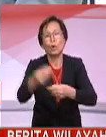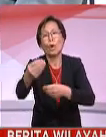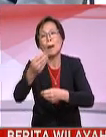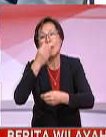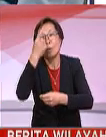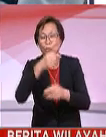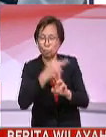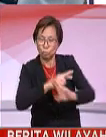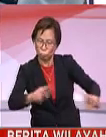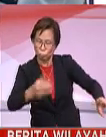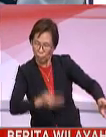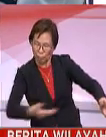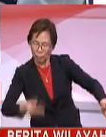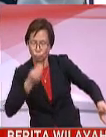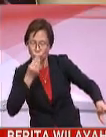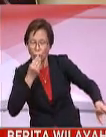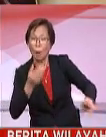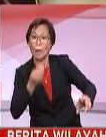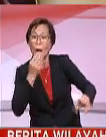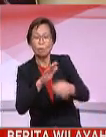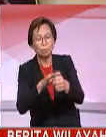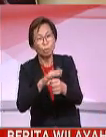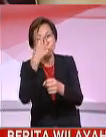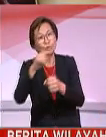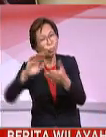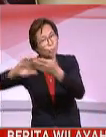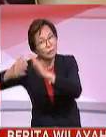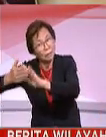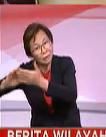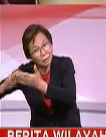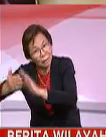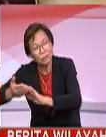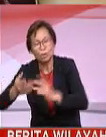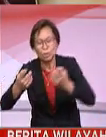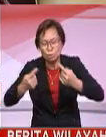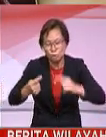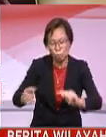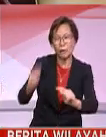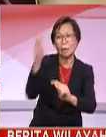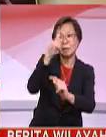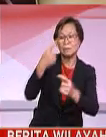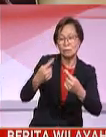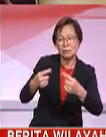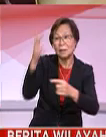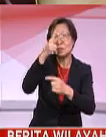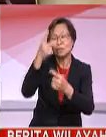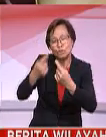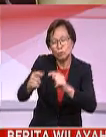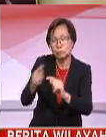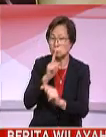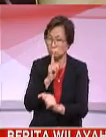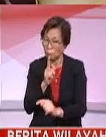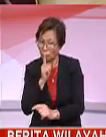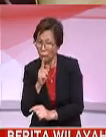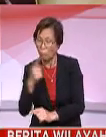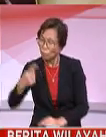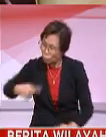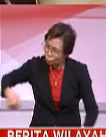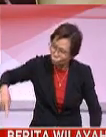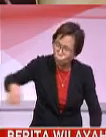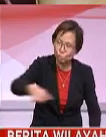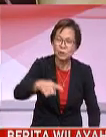makanan mencukupi kepada masyarakat. Jadi yang cuba kerajaan pastikan ialah supaya kita